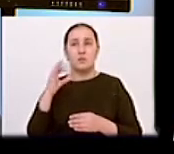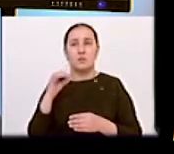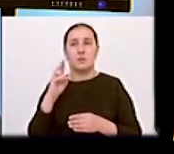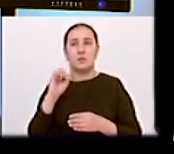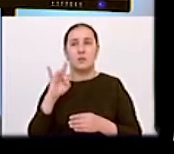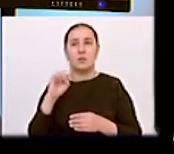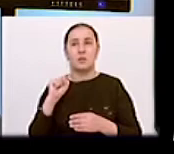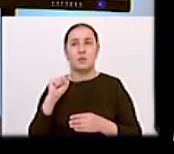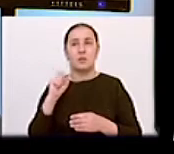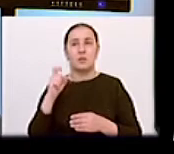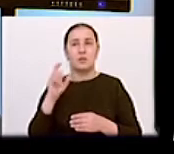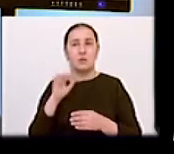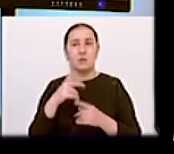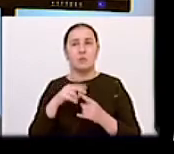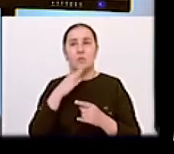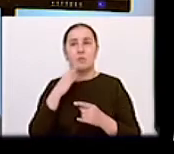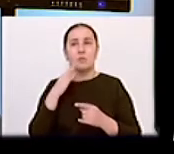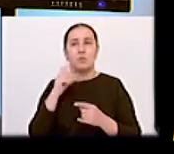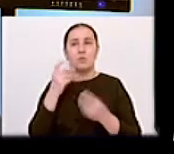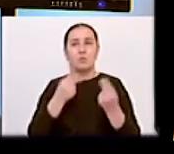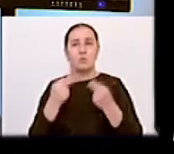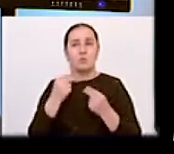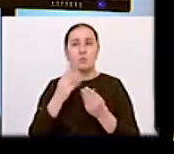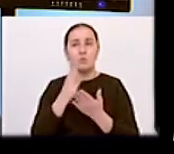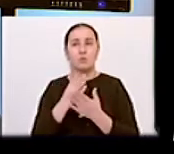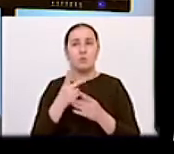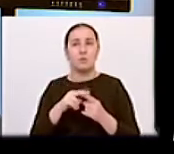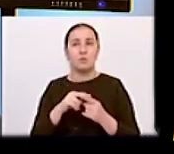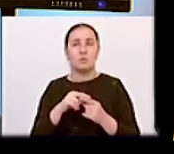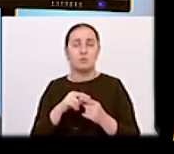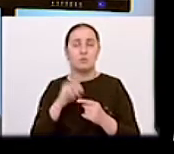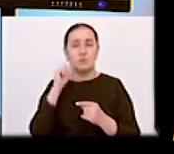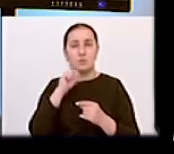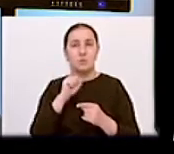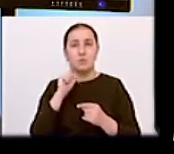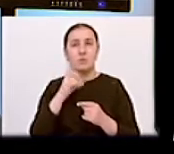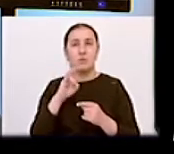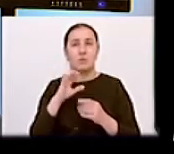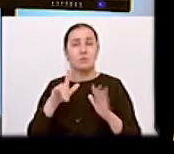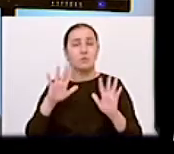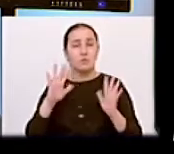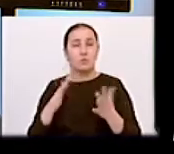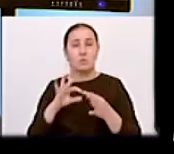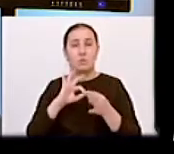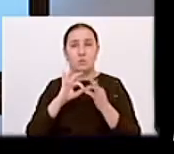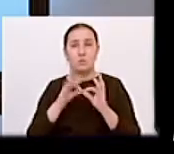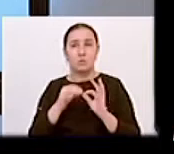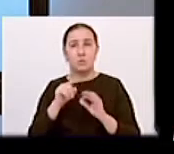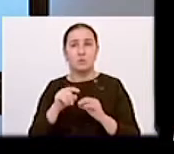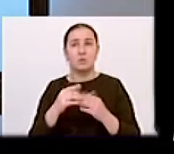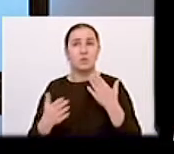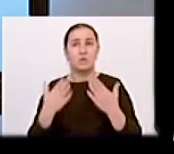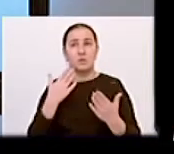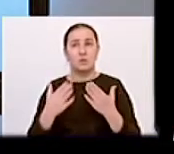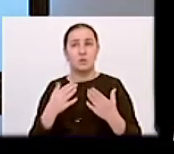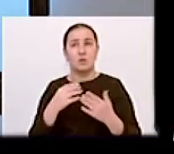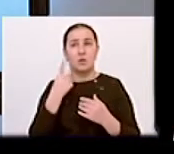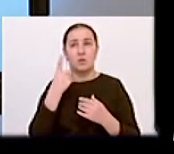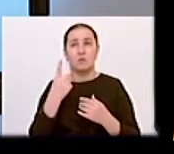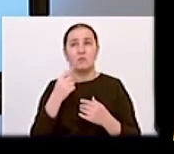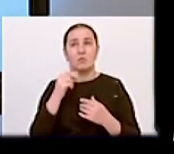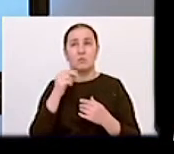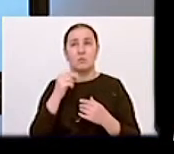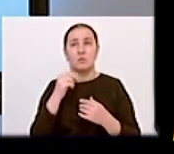художники прославили Узбекистан. Но вот случай посложнее. Если